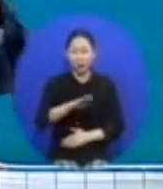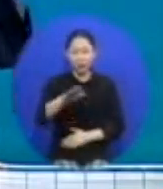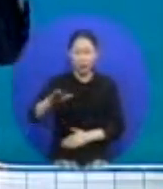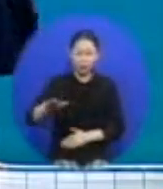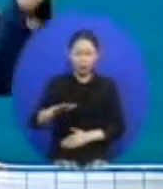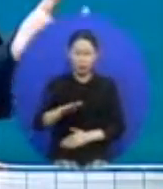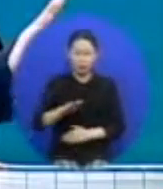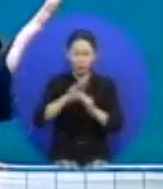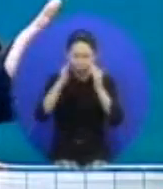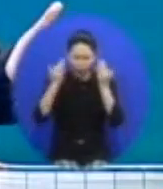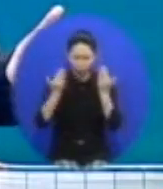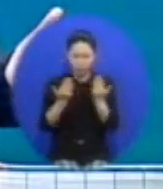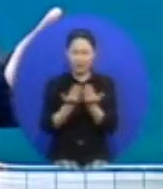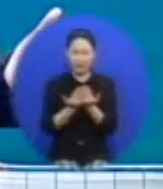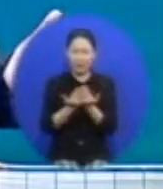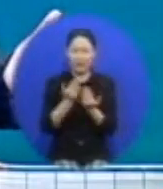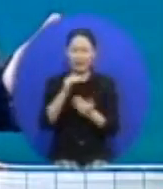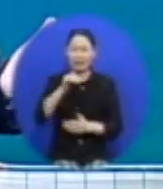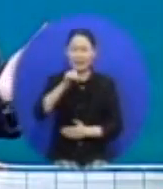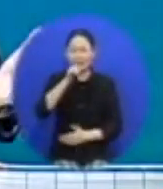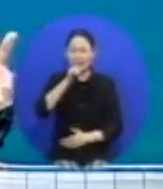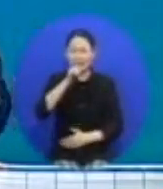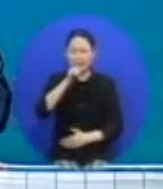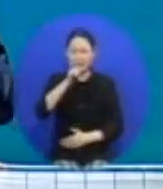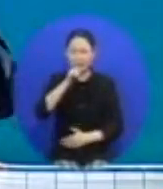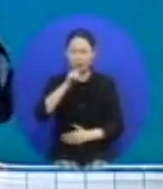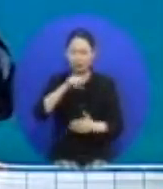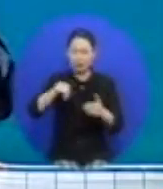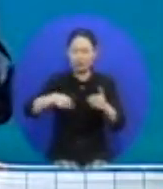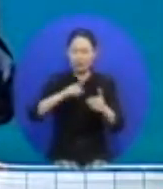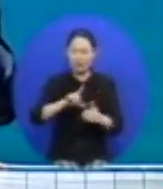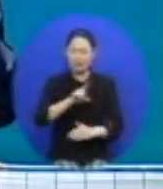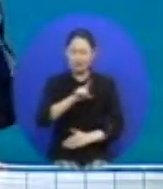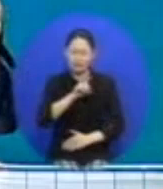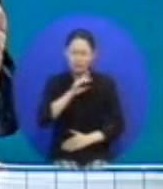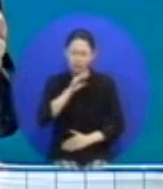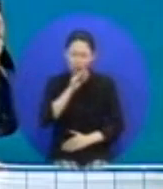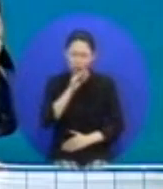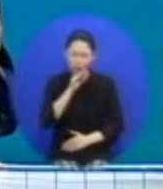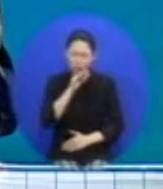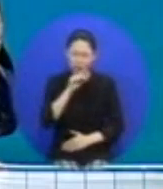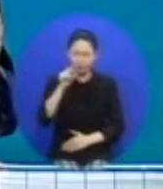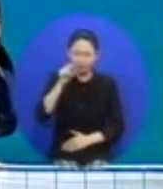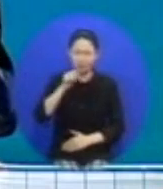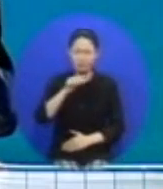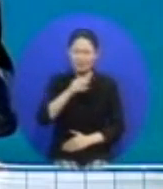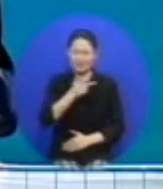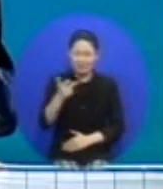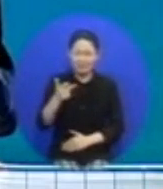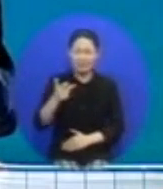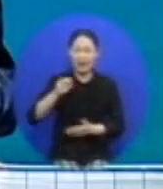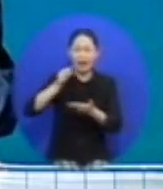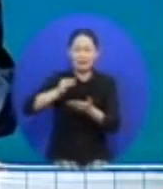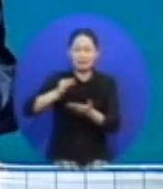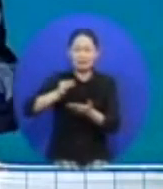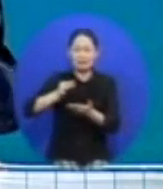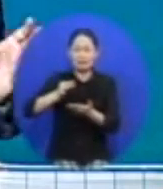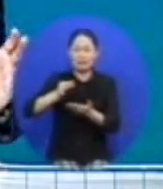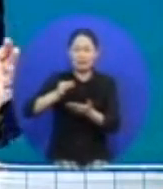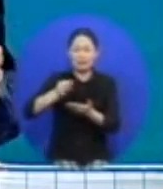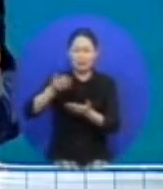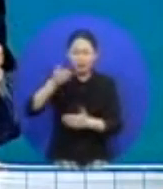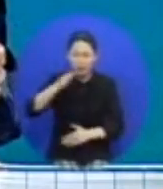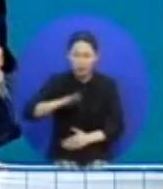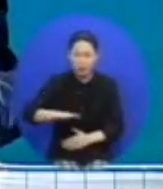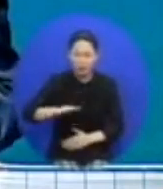여러분 모두에게 다 있던 것 중에 대단히 중요한 가치 인데도 그 가치를 제대로